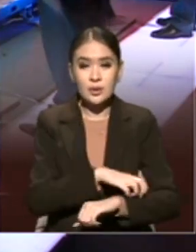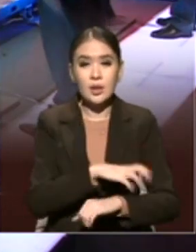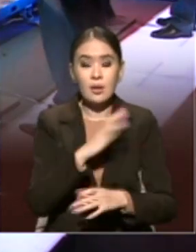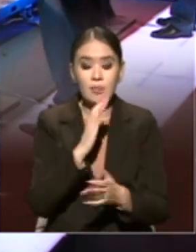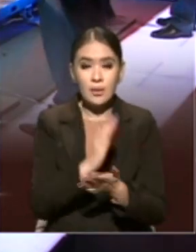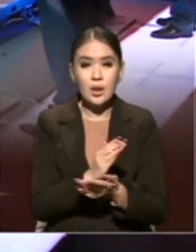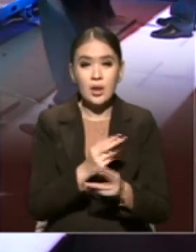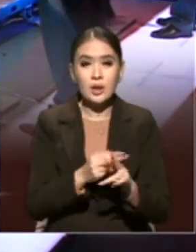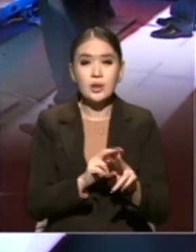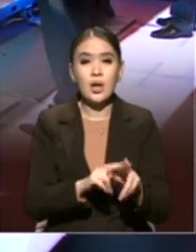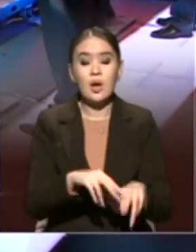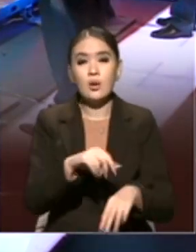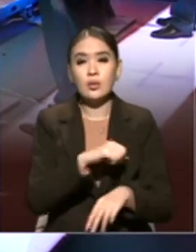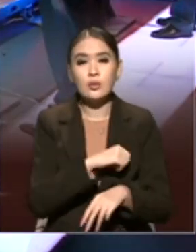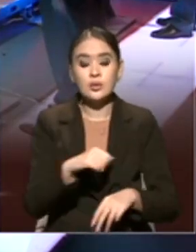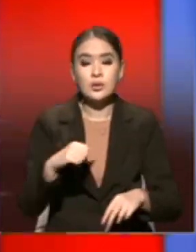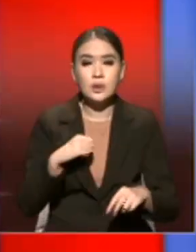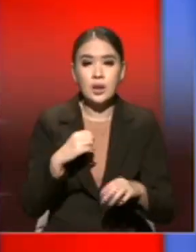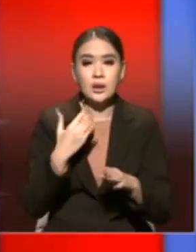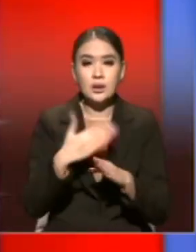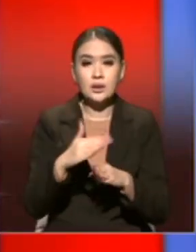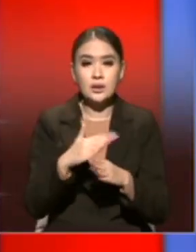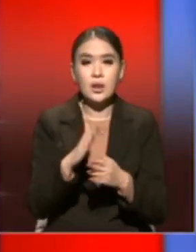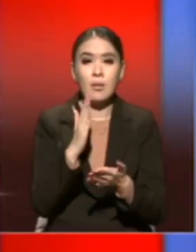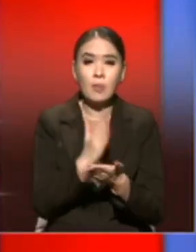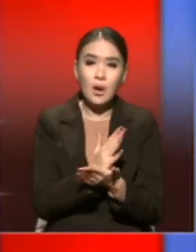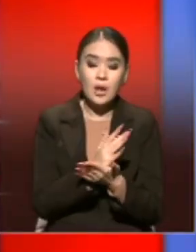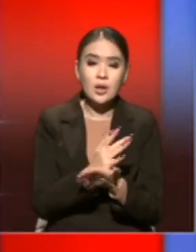кезде ол баланың жаңағыдай несі, кредиті бар ма,